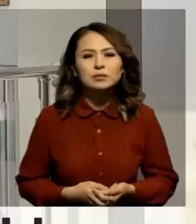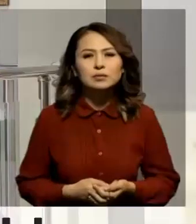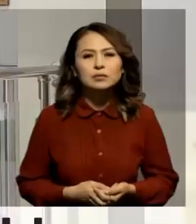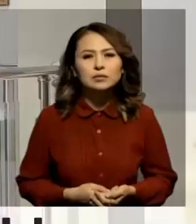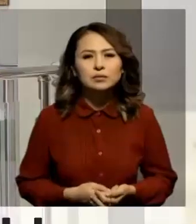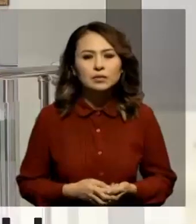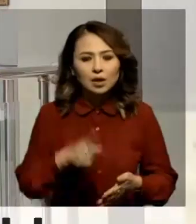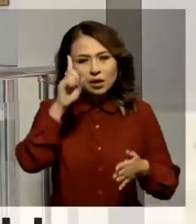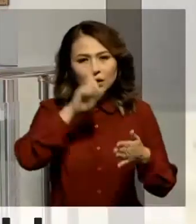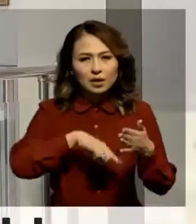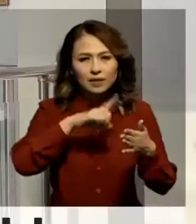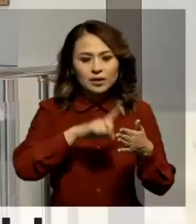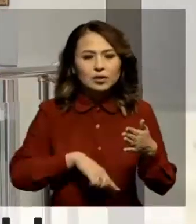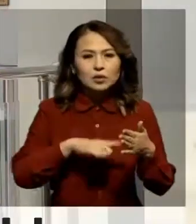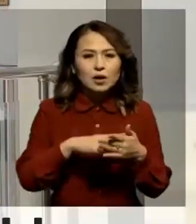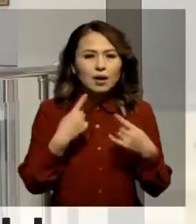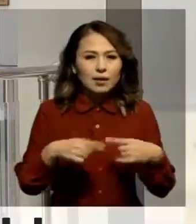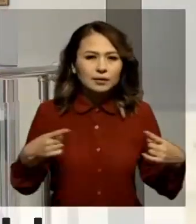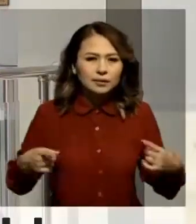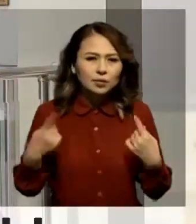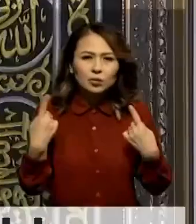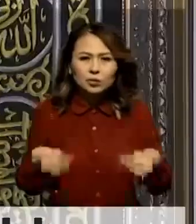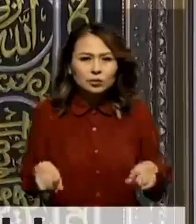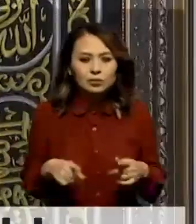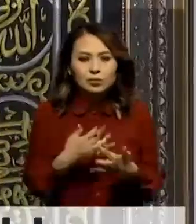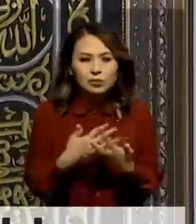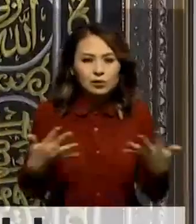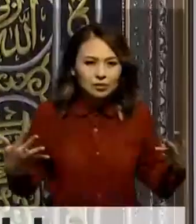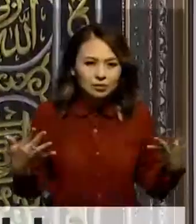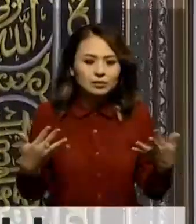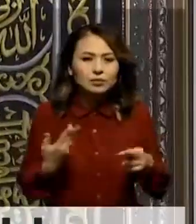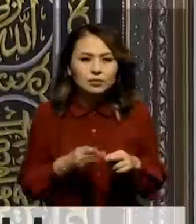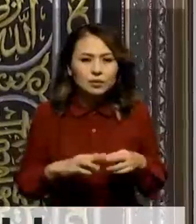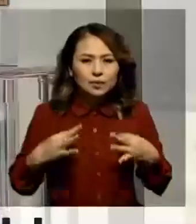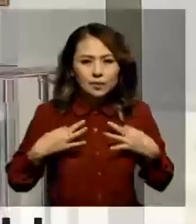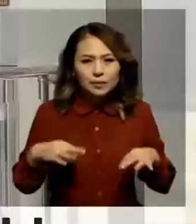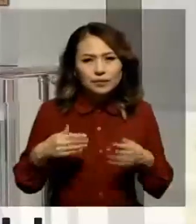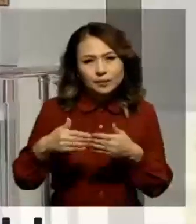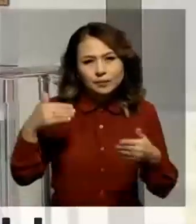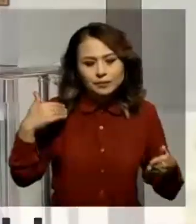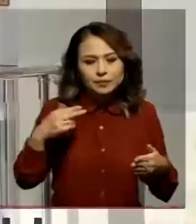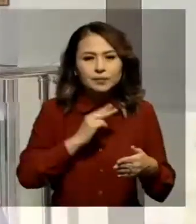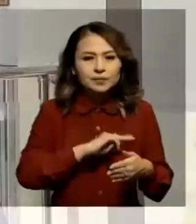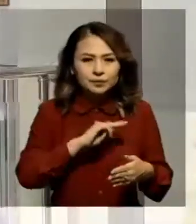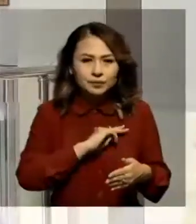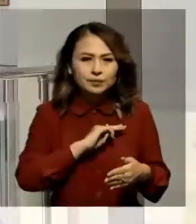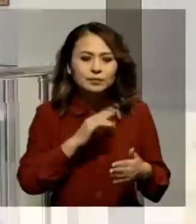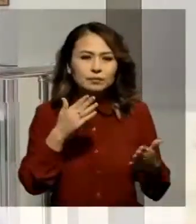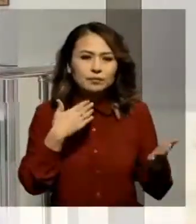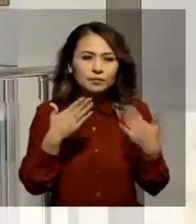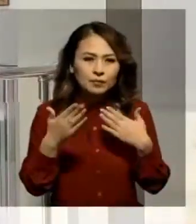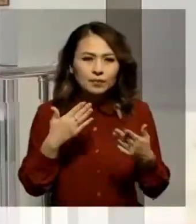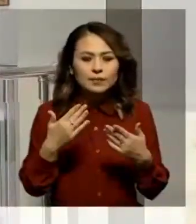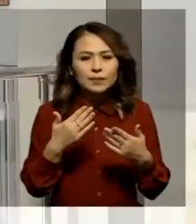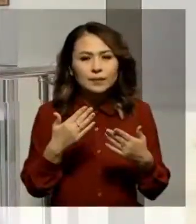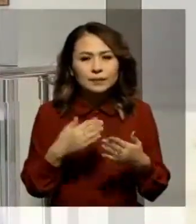дін атын жамылған әртүрлі ағымдардың пайда болуы. Соның алдын алу үшін біз профилактикалық шараларды ұйымдастырамыз.